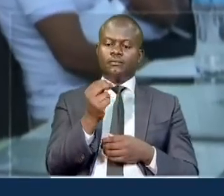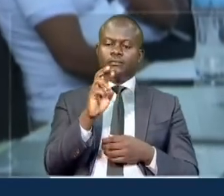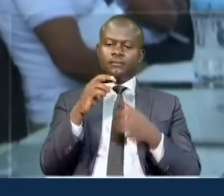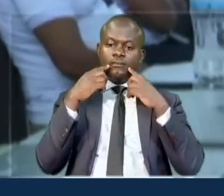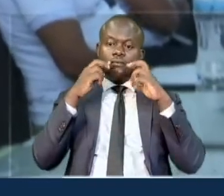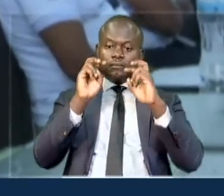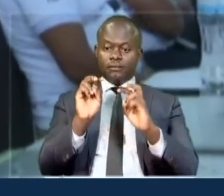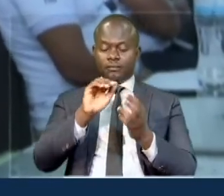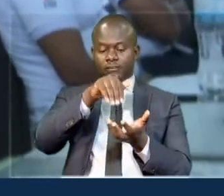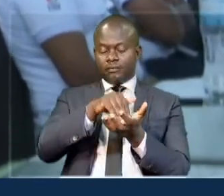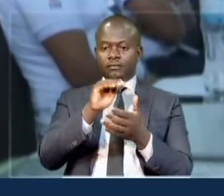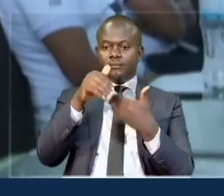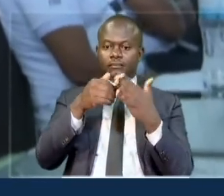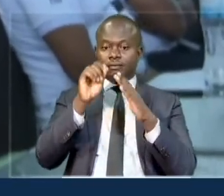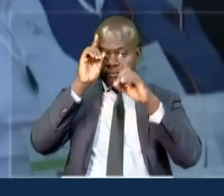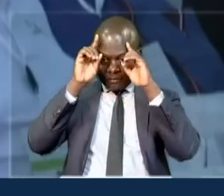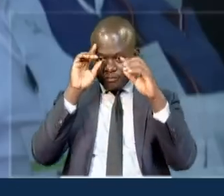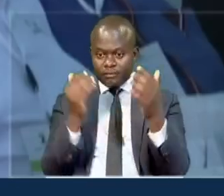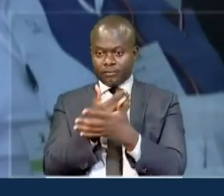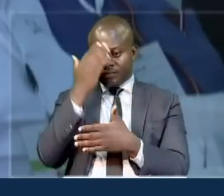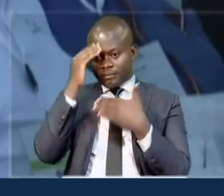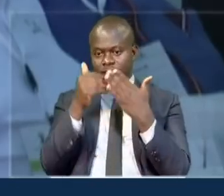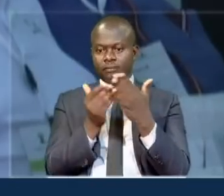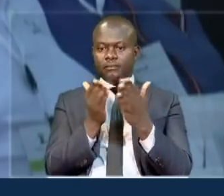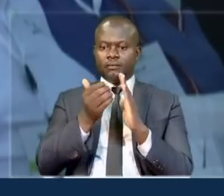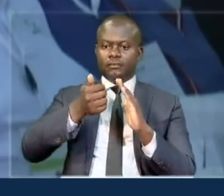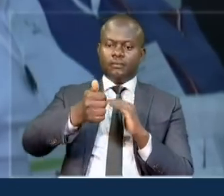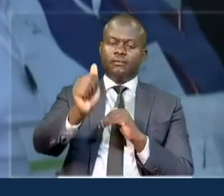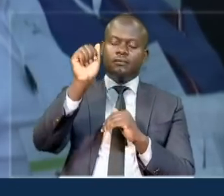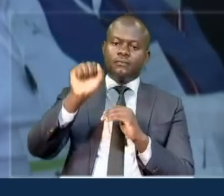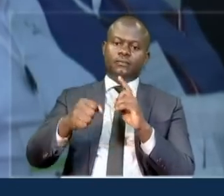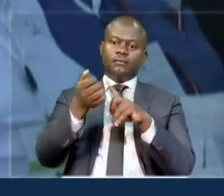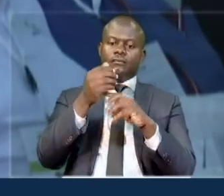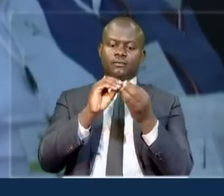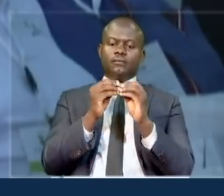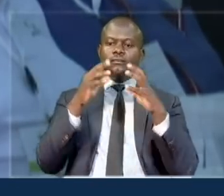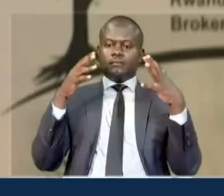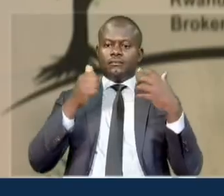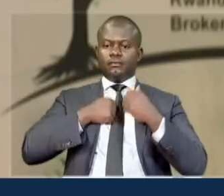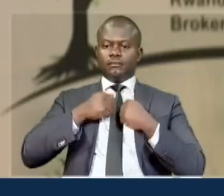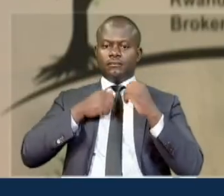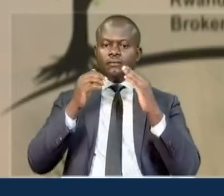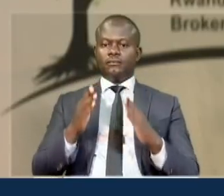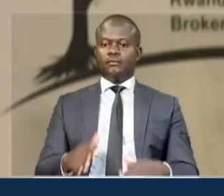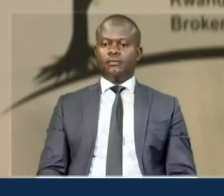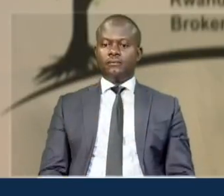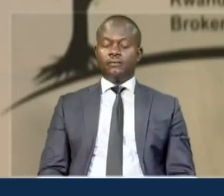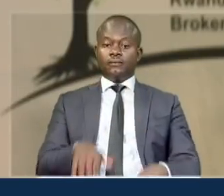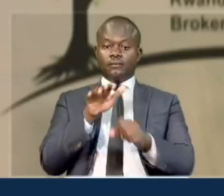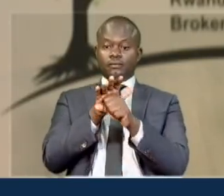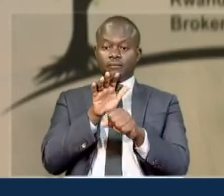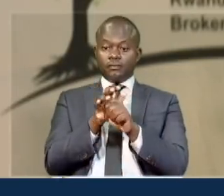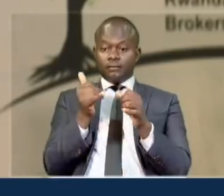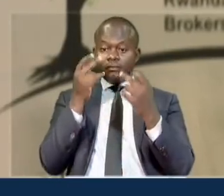avuga ko ibigo by'ubwishingizi bigomba guhanga udushya kugira ngo serivisi zabyo zigere ku mubare munini w'abanyarwanda cyane cyane murabona